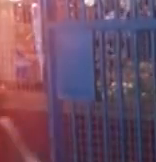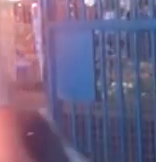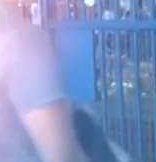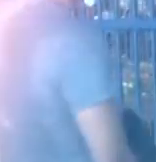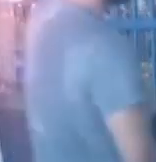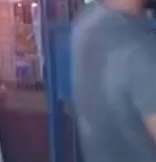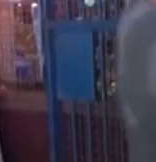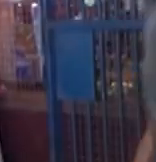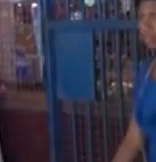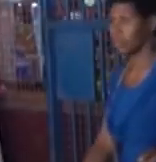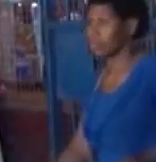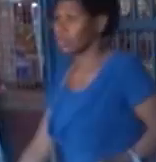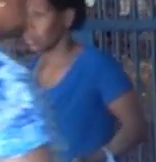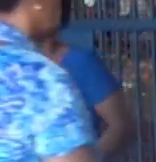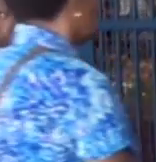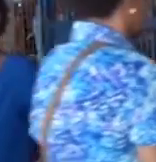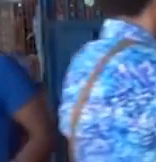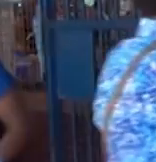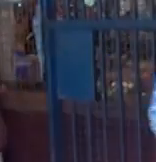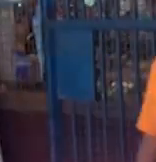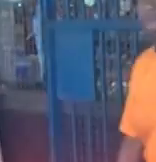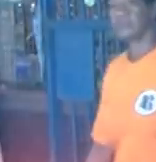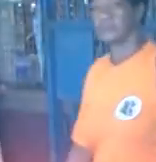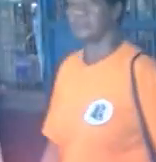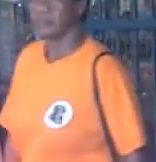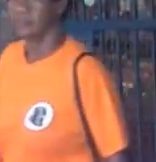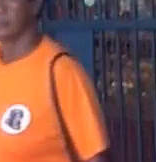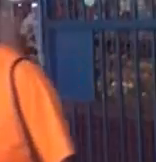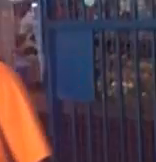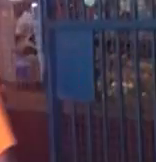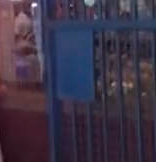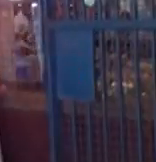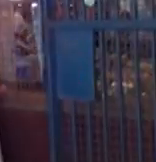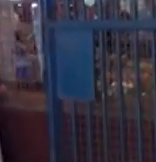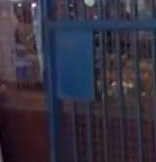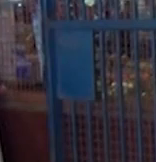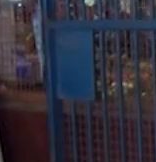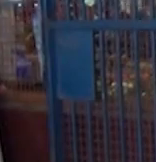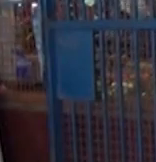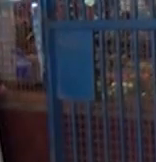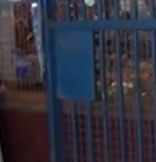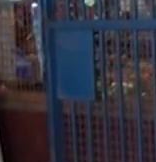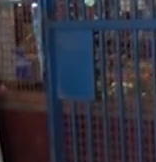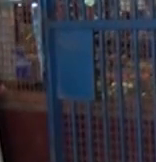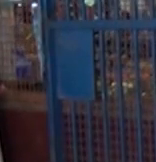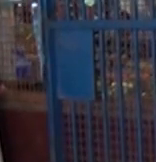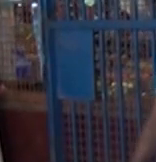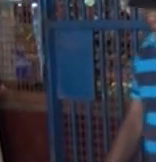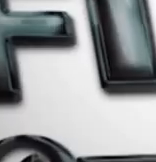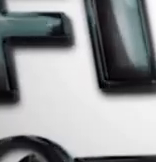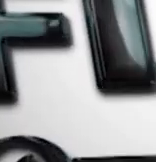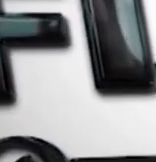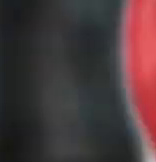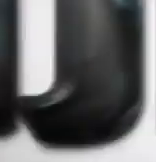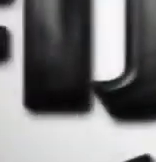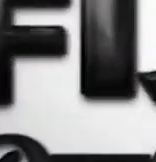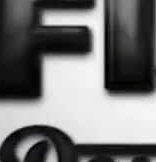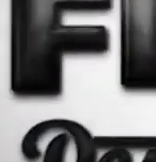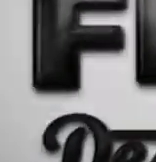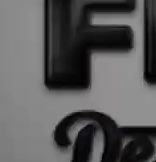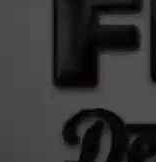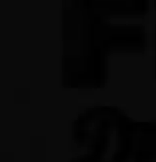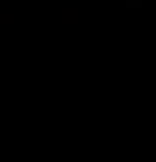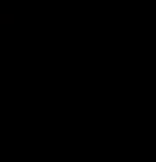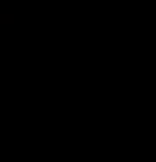कुमार साहब नायक है गोंगो लिबू लटोका रेडियो फीजी 2 में पुराना गाना लगे हमें बहुत अच्छा लगे रेडियो फीजी